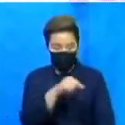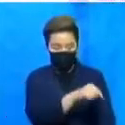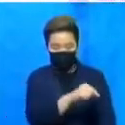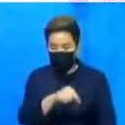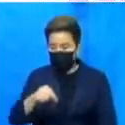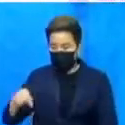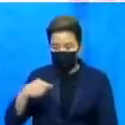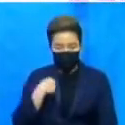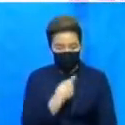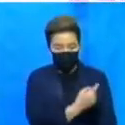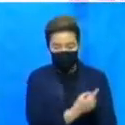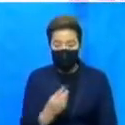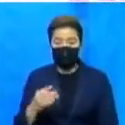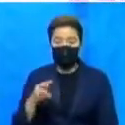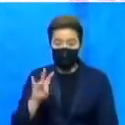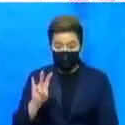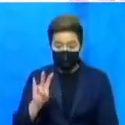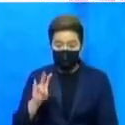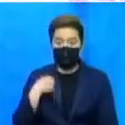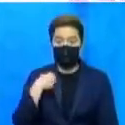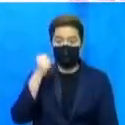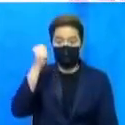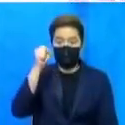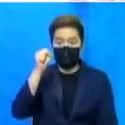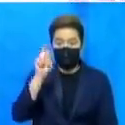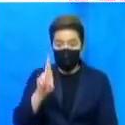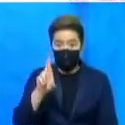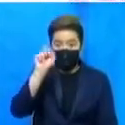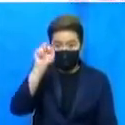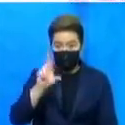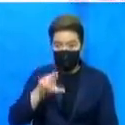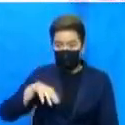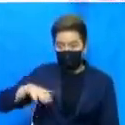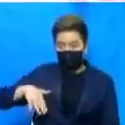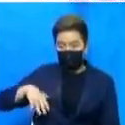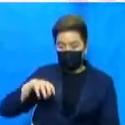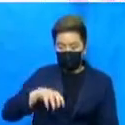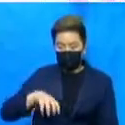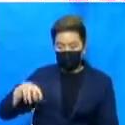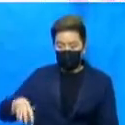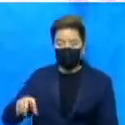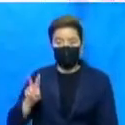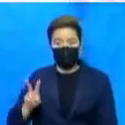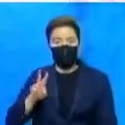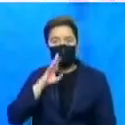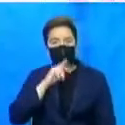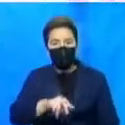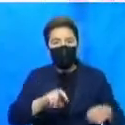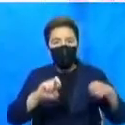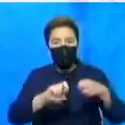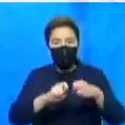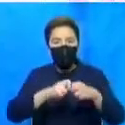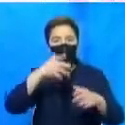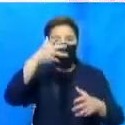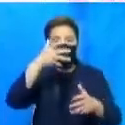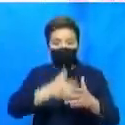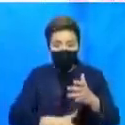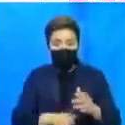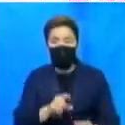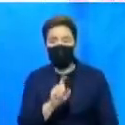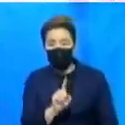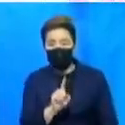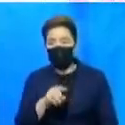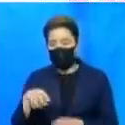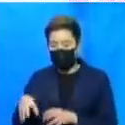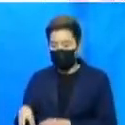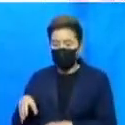งหมด7เครื่องจะมีอีก2เครื่องที่เป็นเครื่องสำรองซึ่งอยู่ด้านหลังจะนำมาใช้ในกรณีเครื่องออกรางวัลเครื่องใดเครื่องหนึ่งขัด